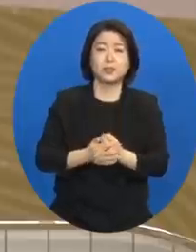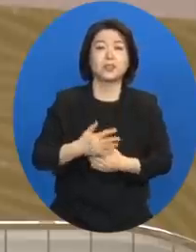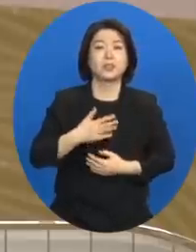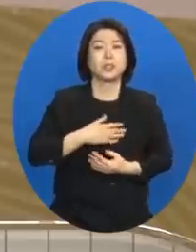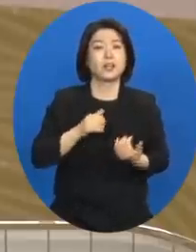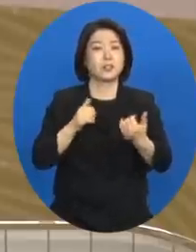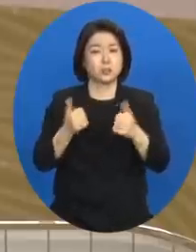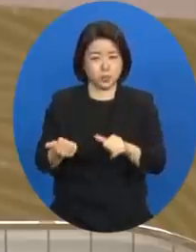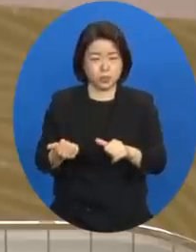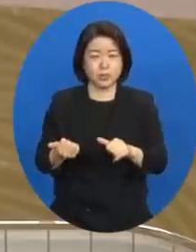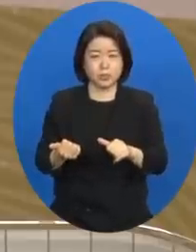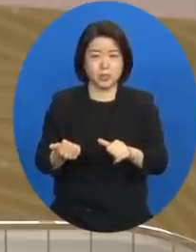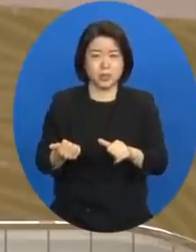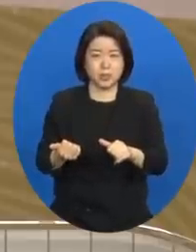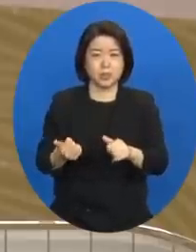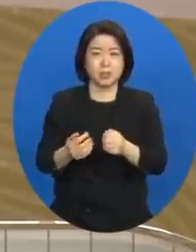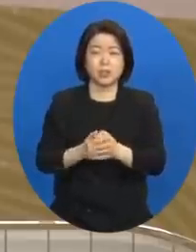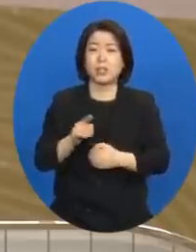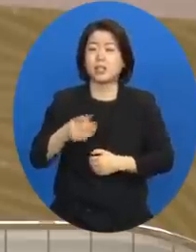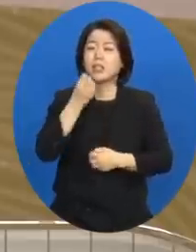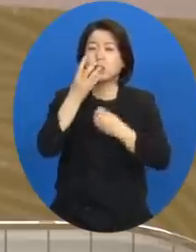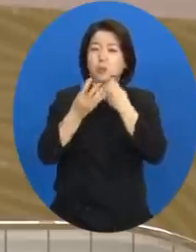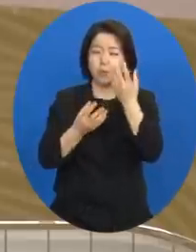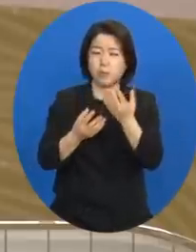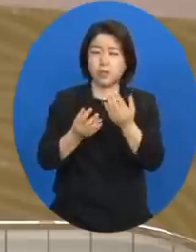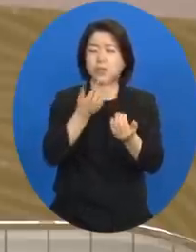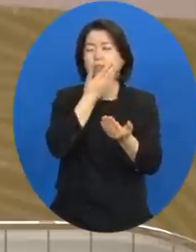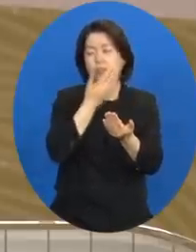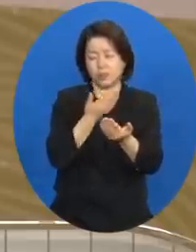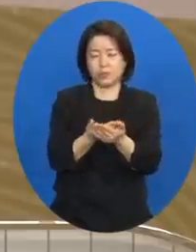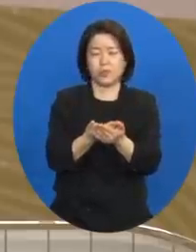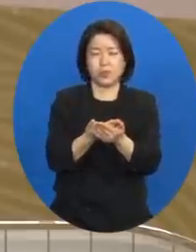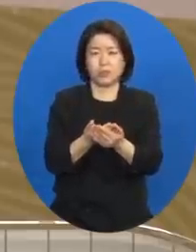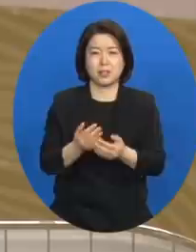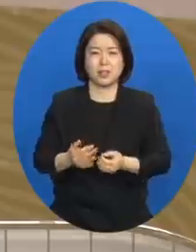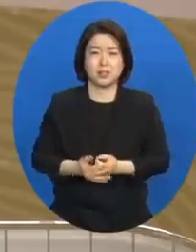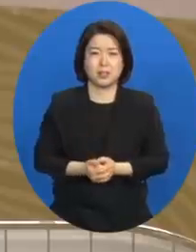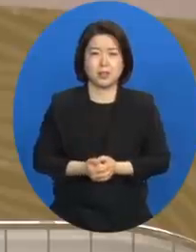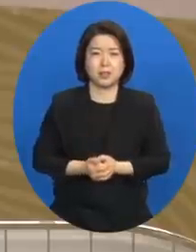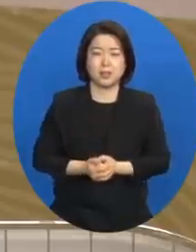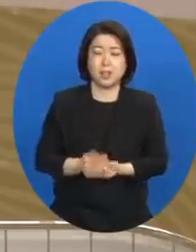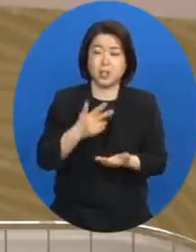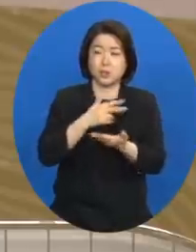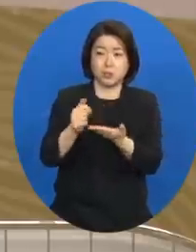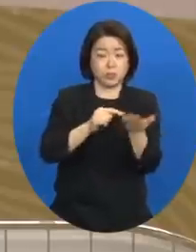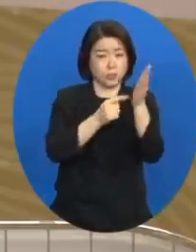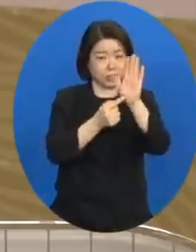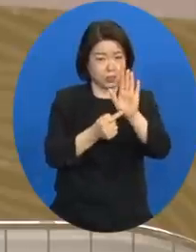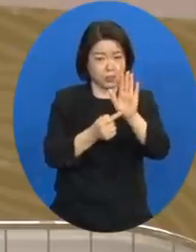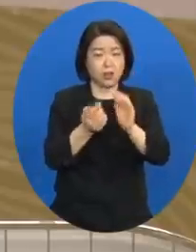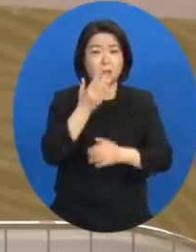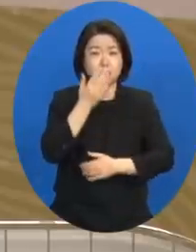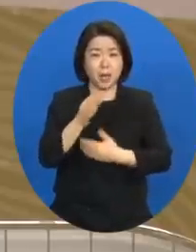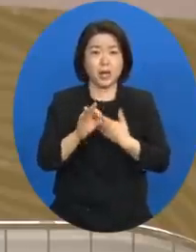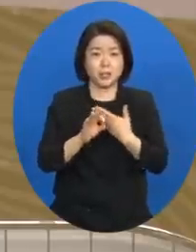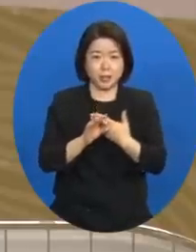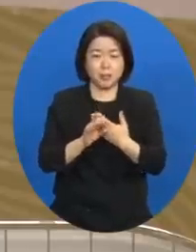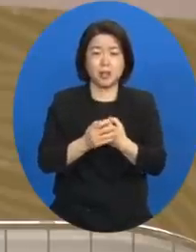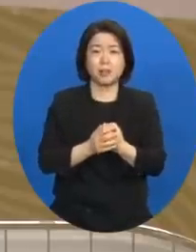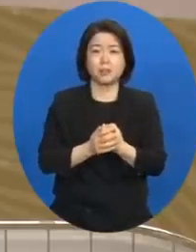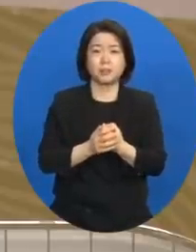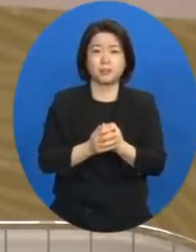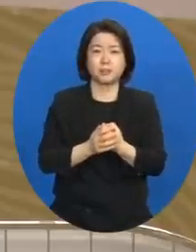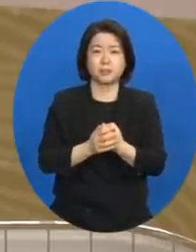나는 죽었습니다, 이 고백이 그래서 중요한 거예요. 그리고 주님이 드러나실 수 있다면